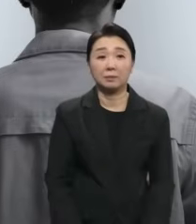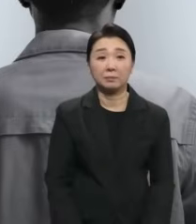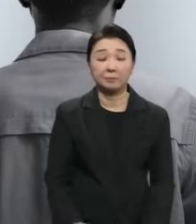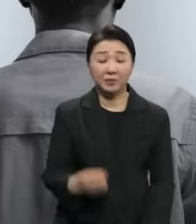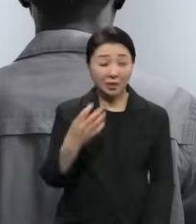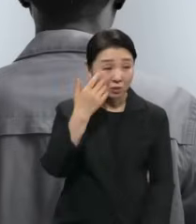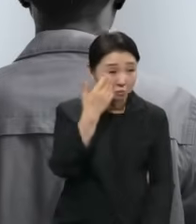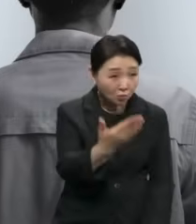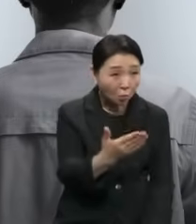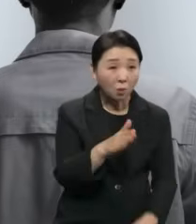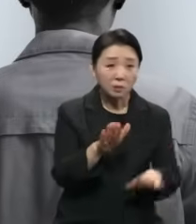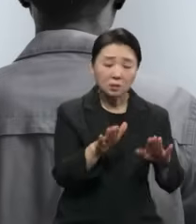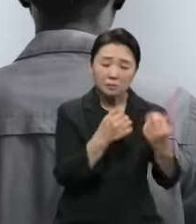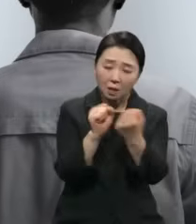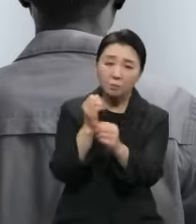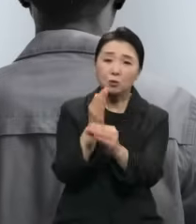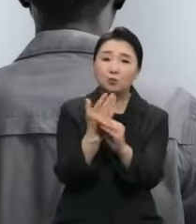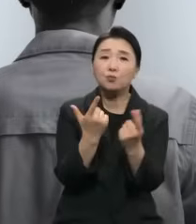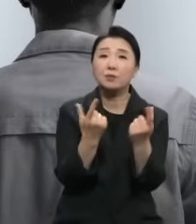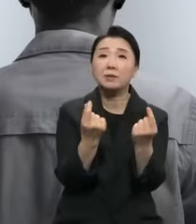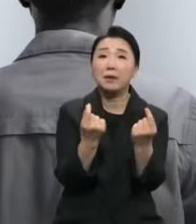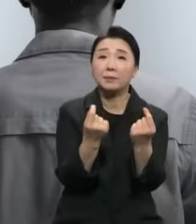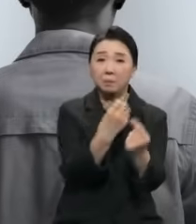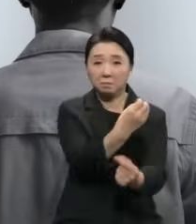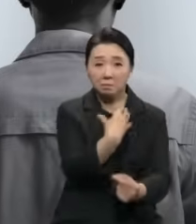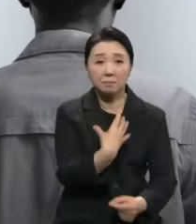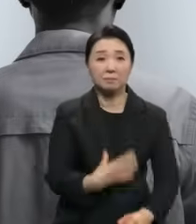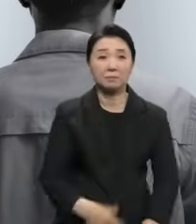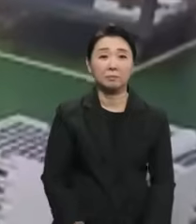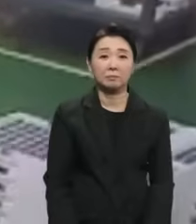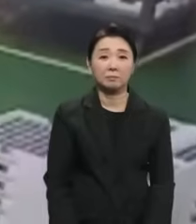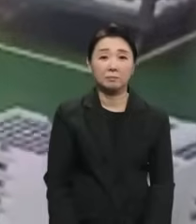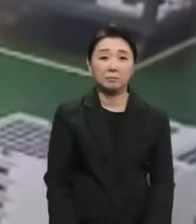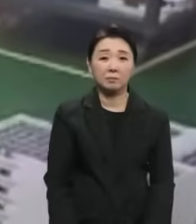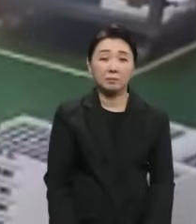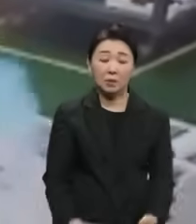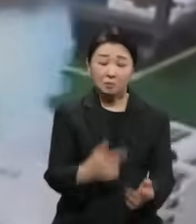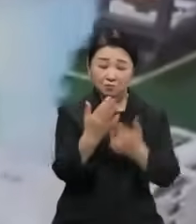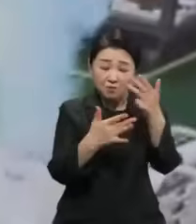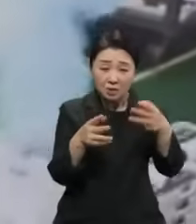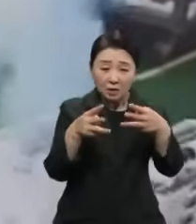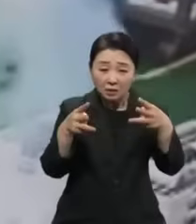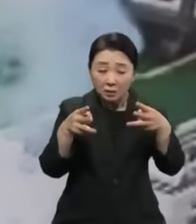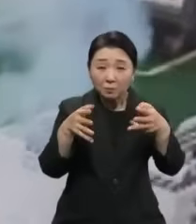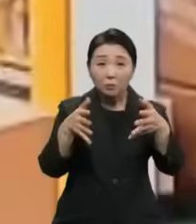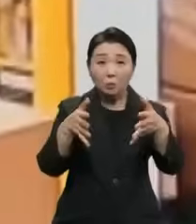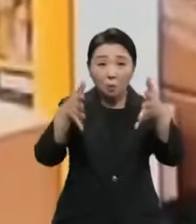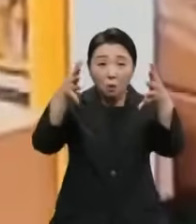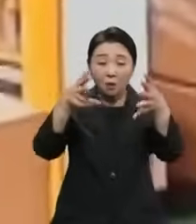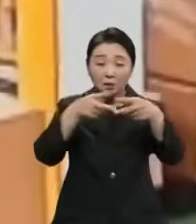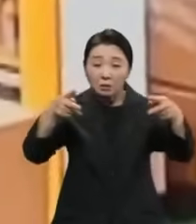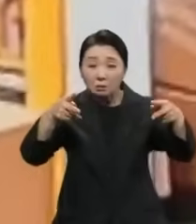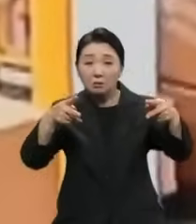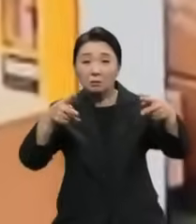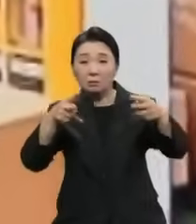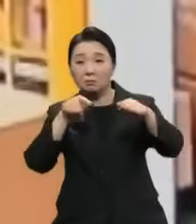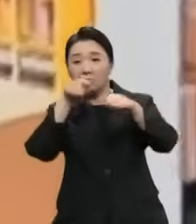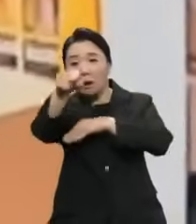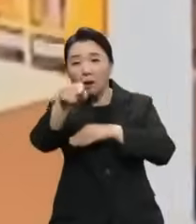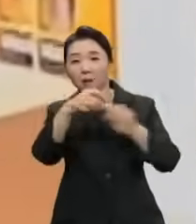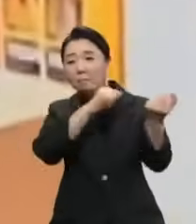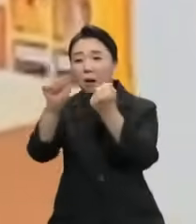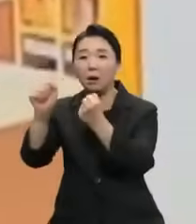재차 묻자 지금 대피 중에 있긴 하다고 말합니다. 하지만 불이 난 3동 2층에서 밖으로 나온 노동자는